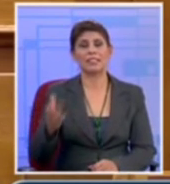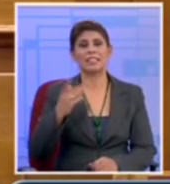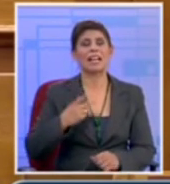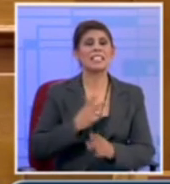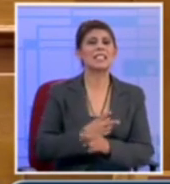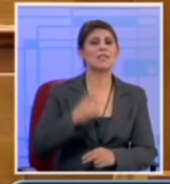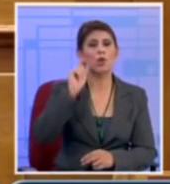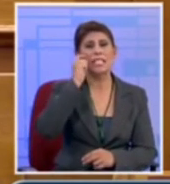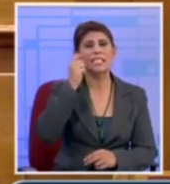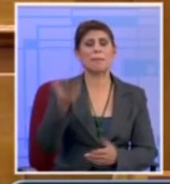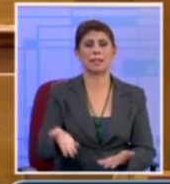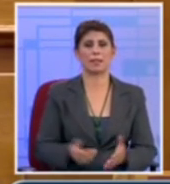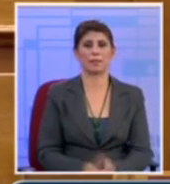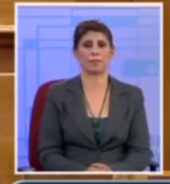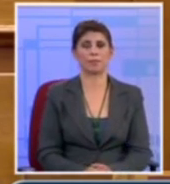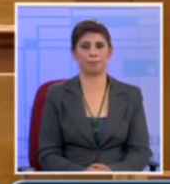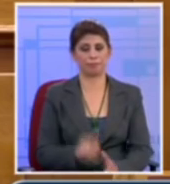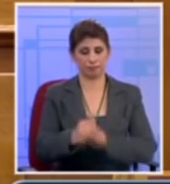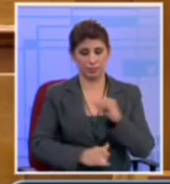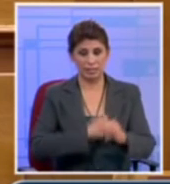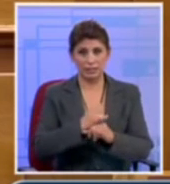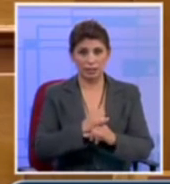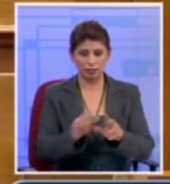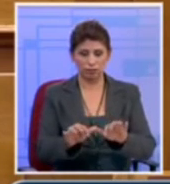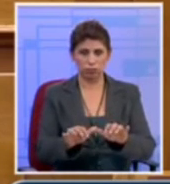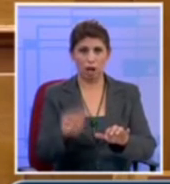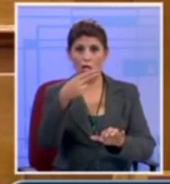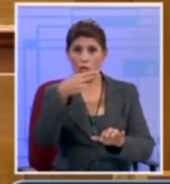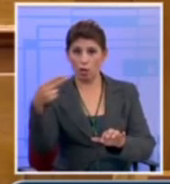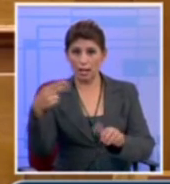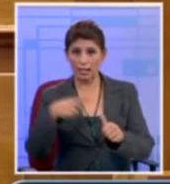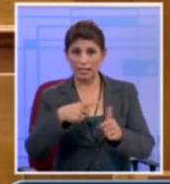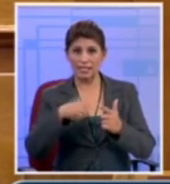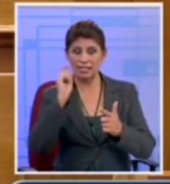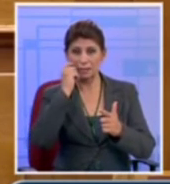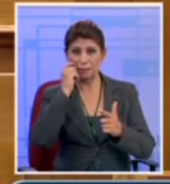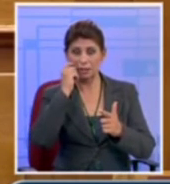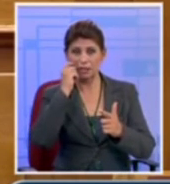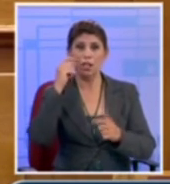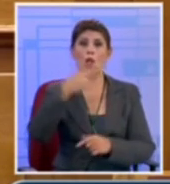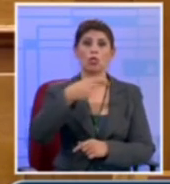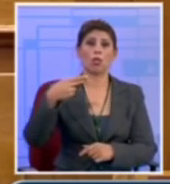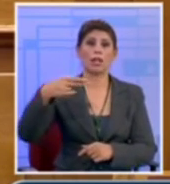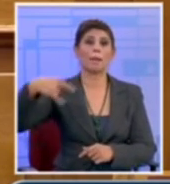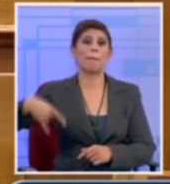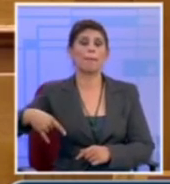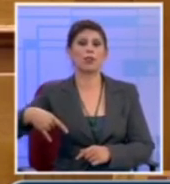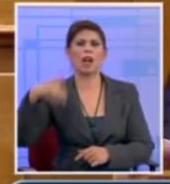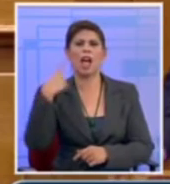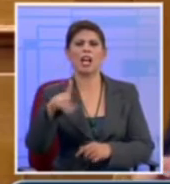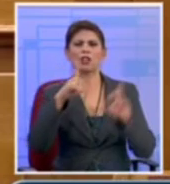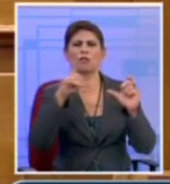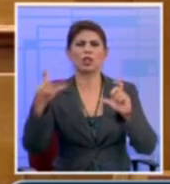Σημίτη. Ανοίξτε το διαδίκτυο και βάλτε. Θοδωράκης Σημίτης, Θοδωράκης Παπαντονίου. 100